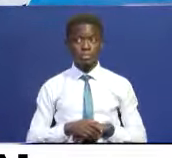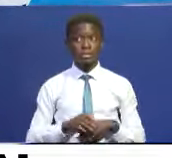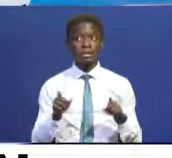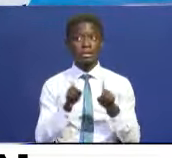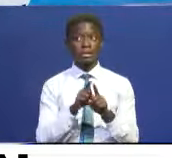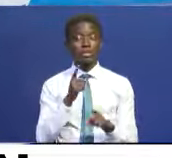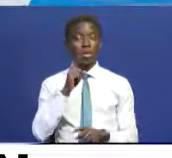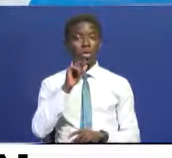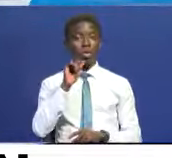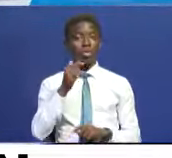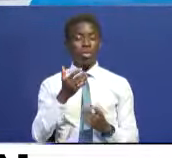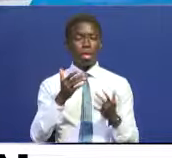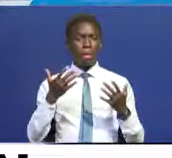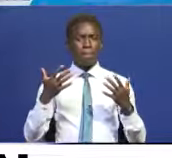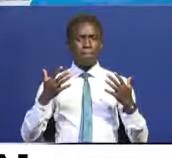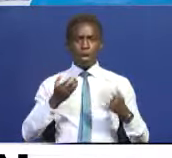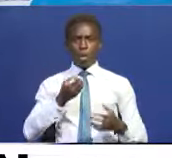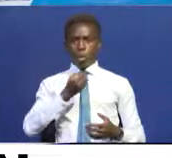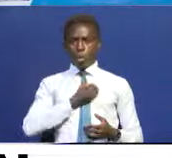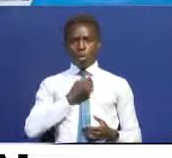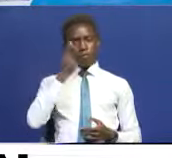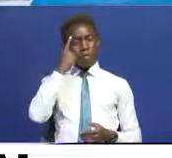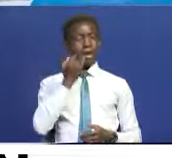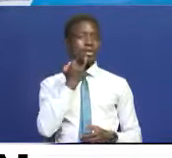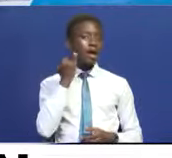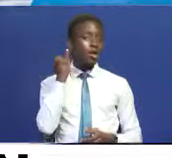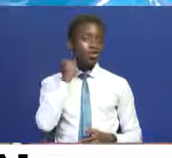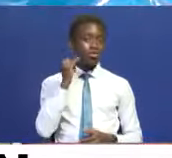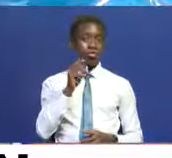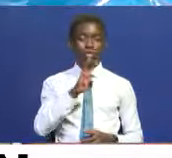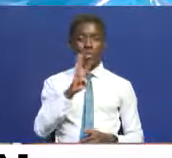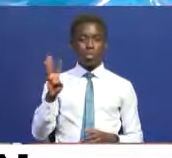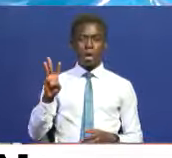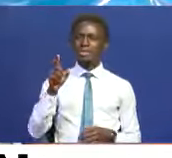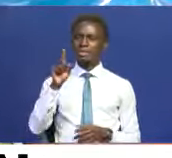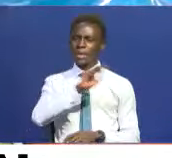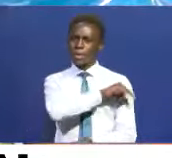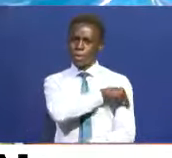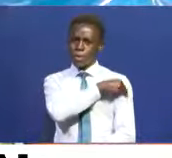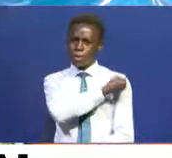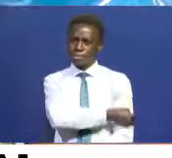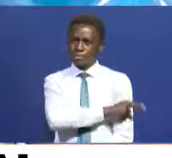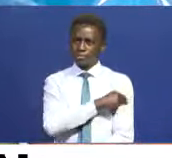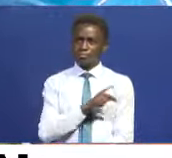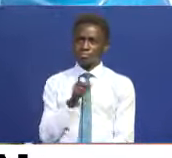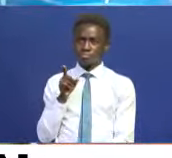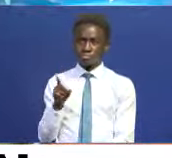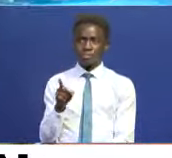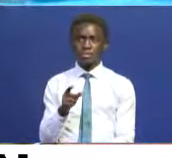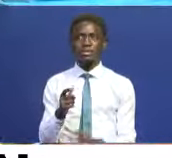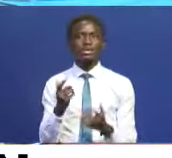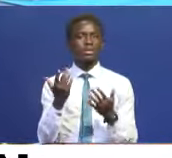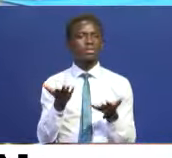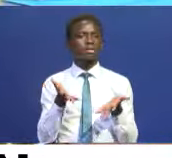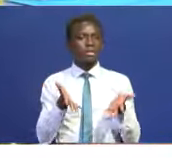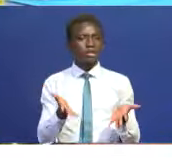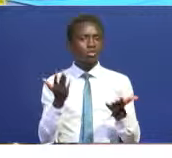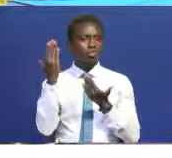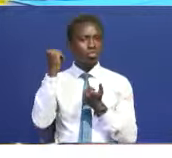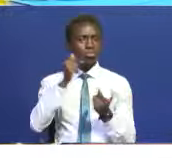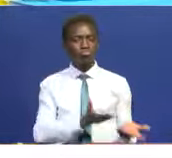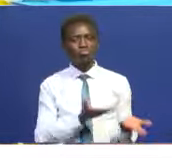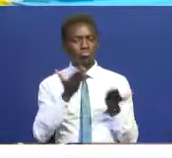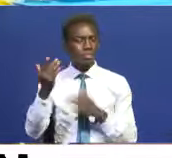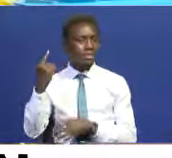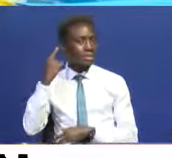ya Nakuru War Memorial tayari umeibua kesi tano zinazosubiri kusikizwa mahakamani, huku gavana